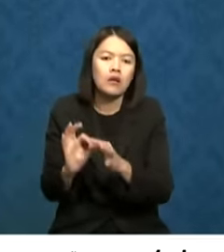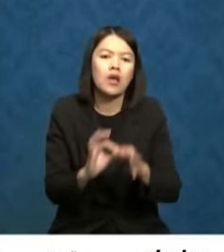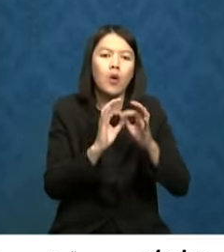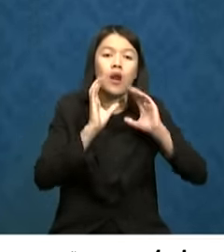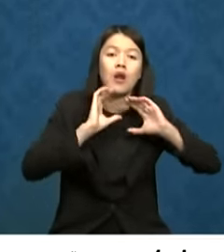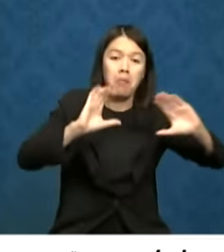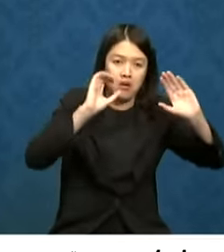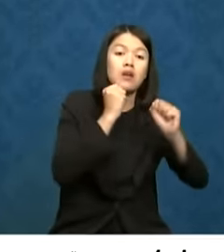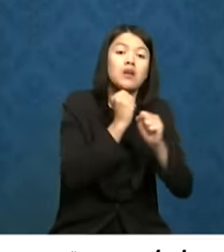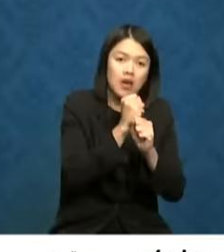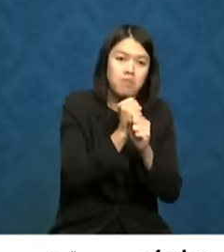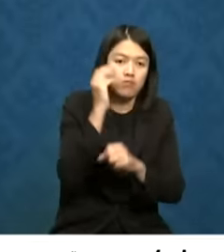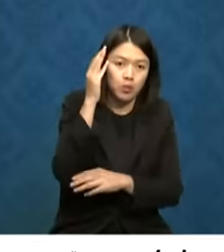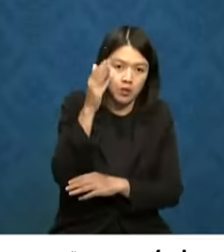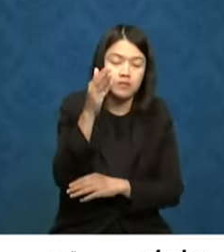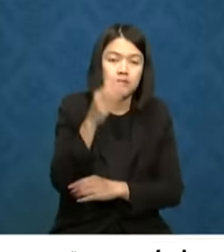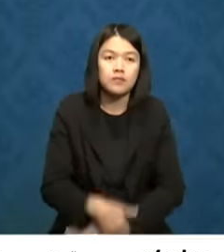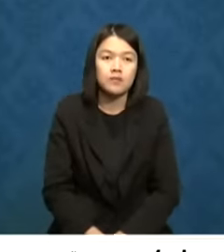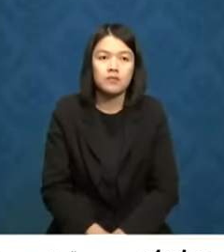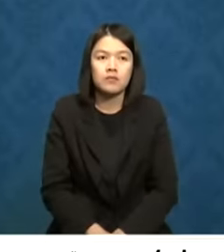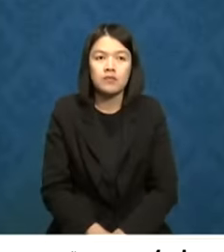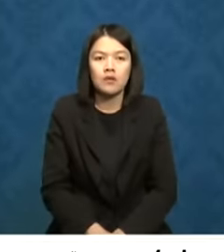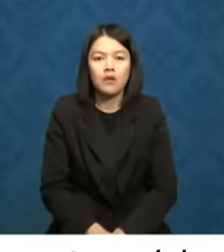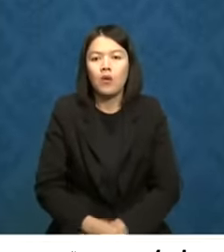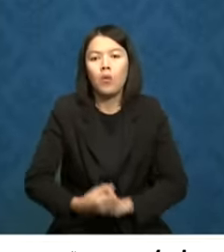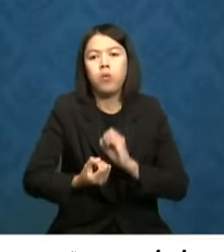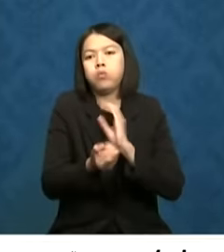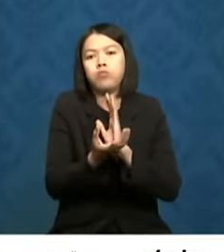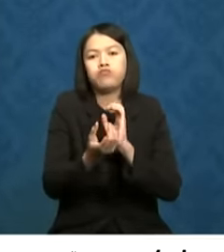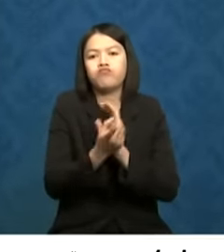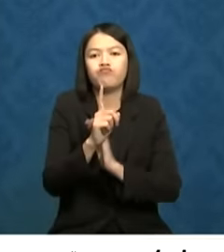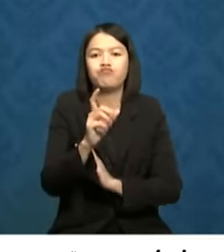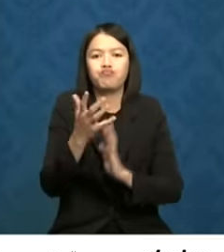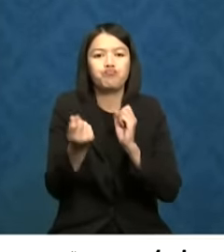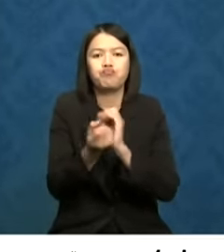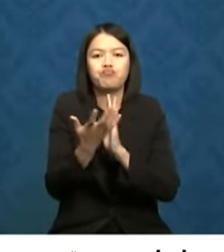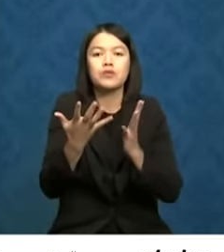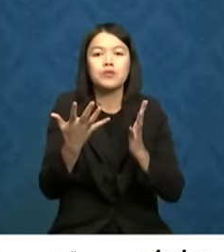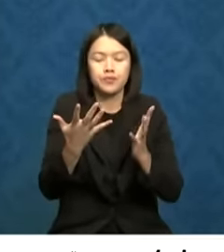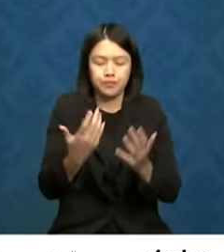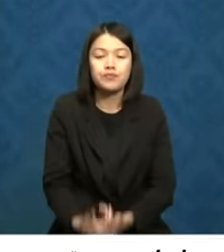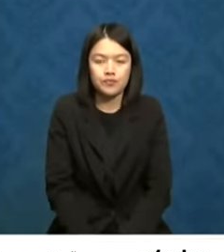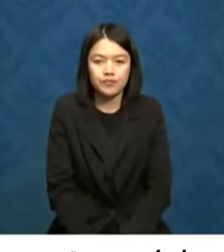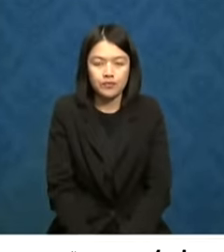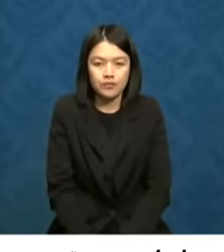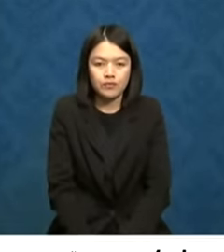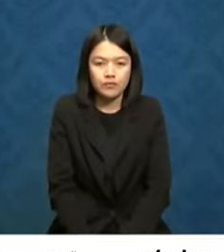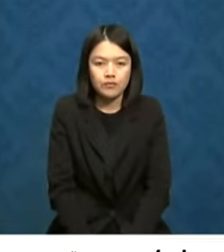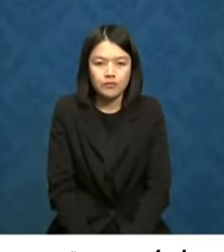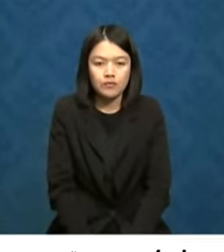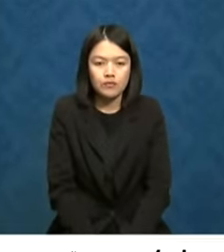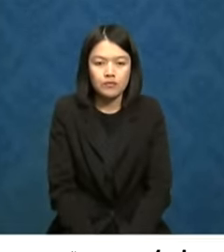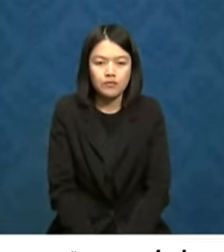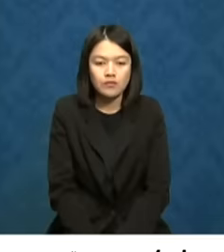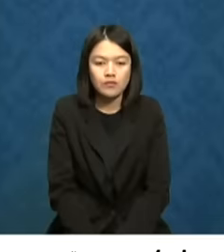รัฐบาลจะทำต่อไปซึ่งไม่เกิดความเสียหายอะไรนอกจาก